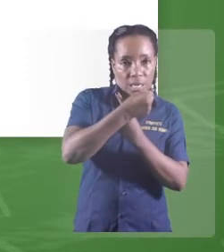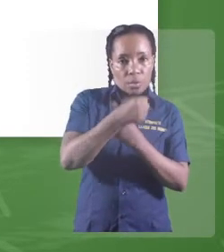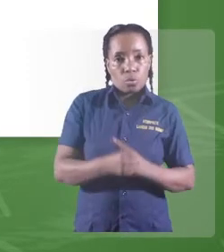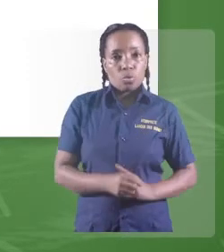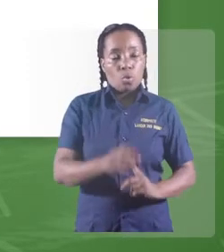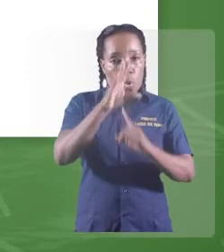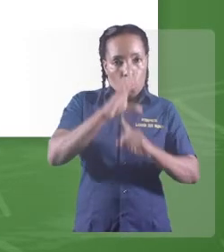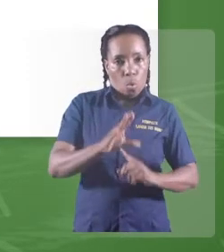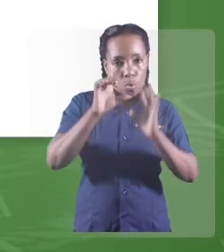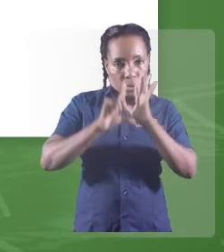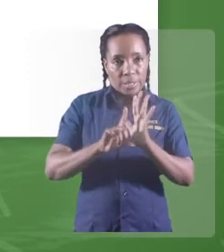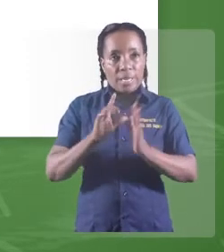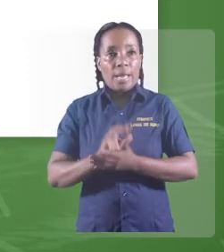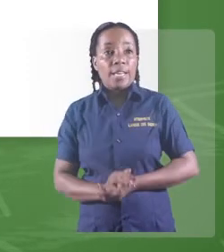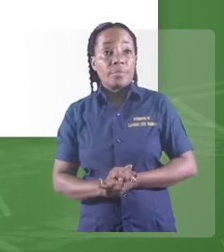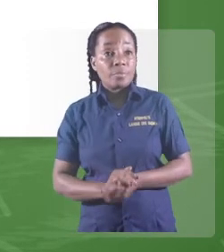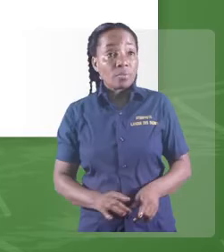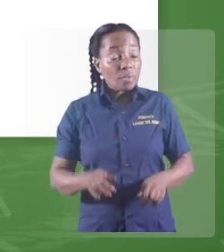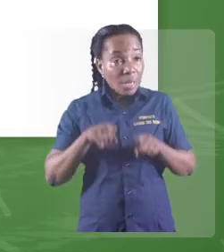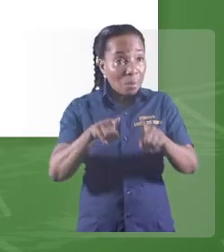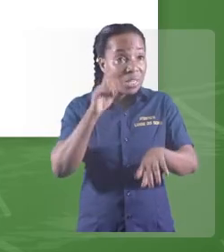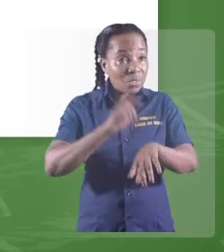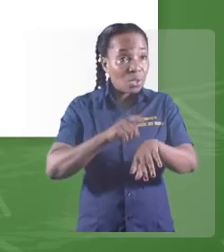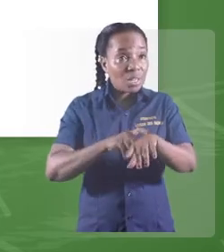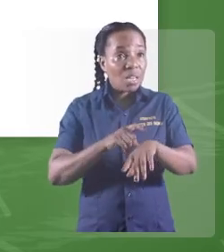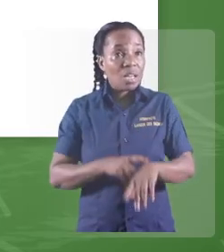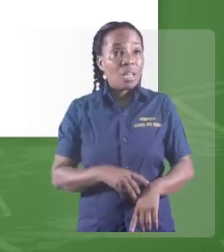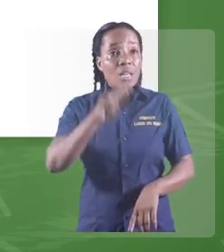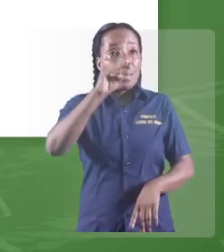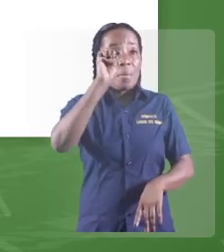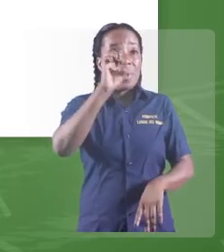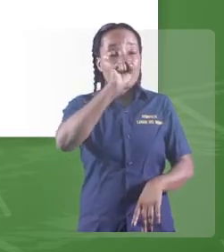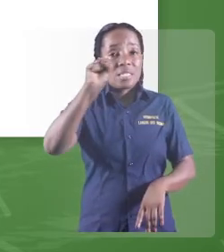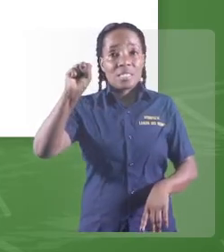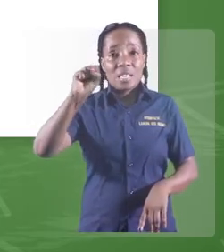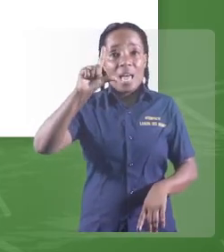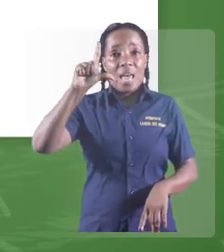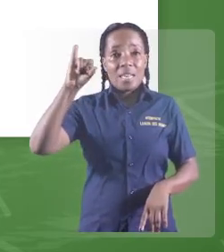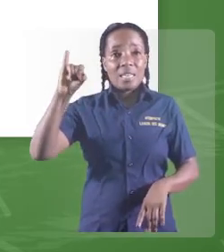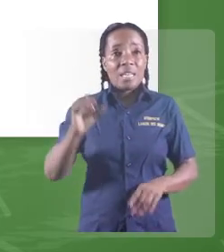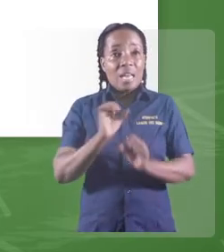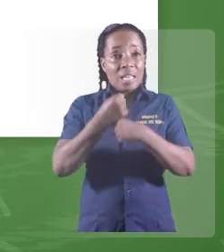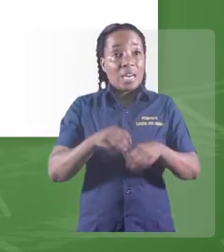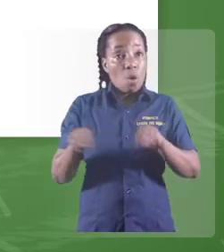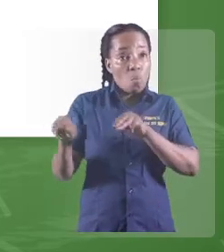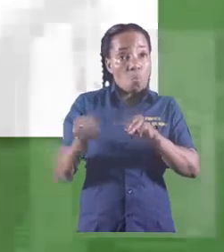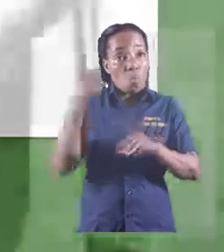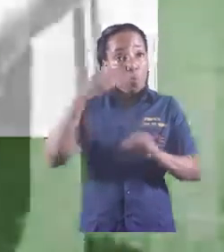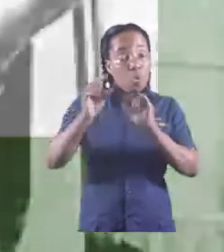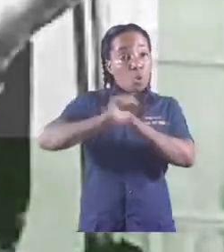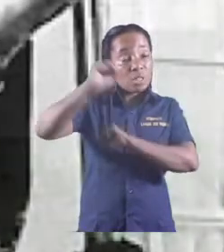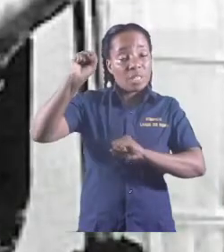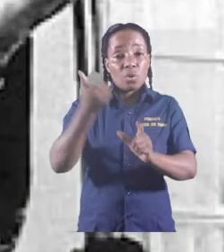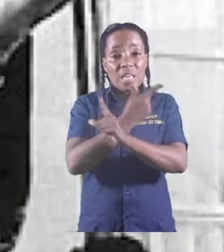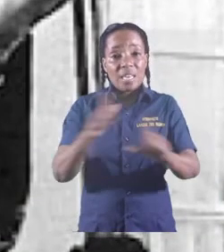que Mettali Hadj, lui, il crée le mouvement pour le triomphe des libertés démocratiques, MTLD, qui